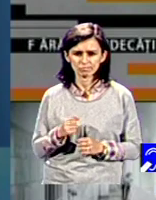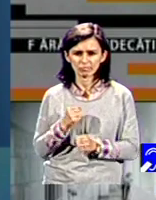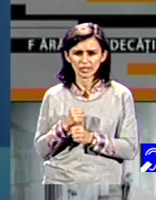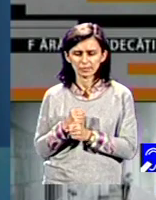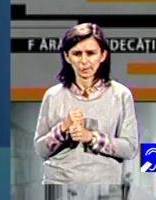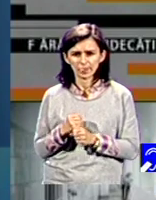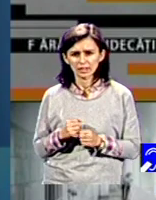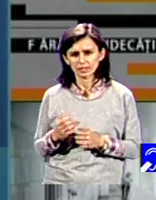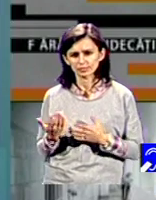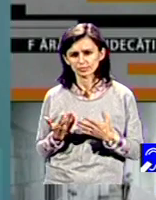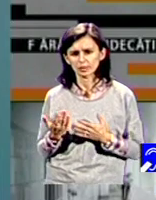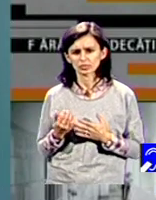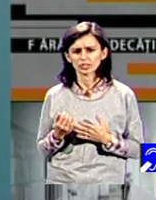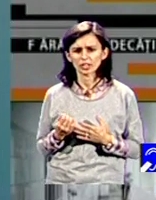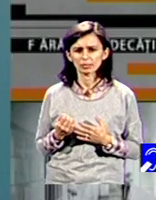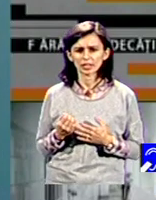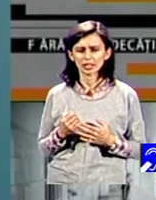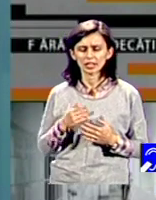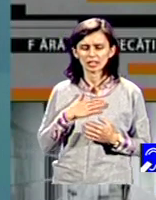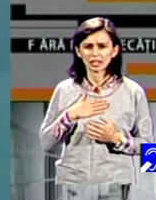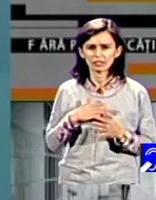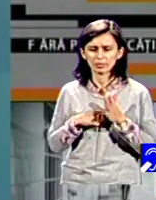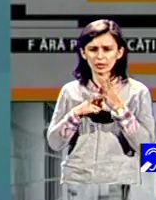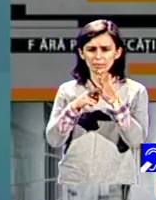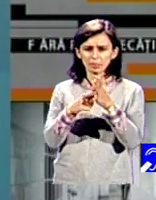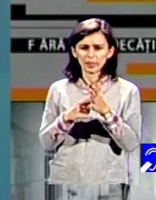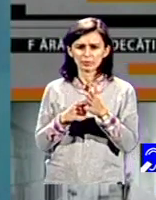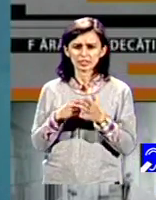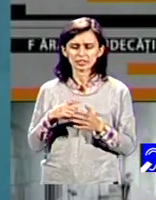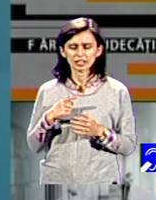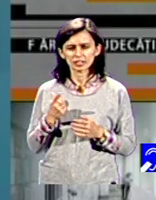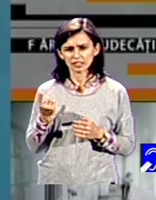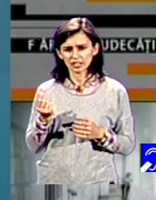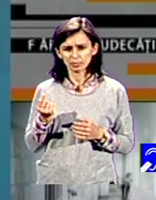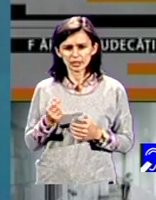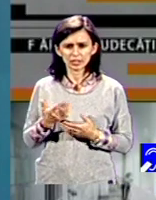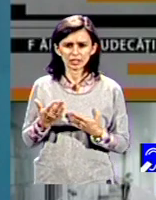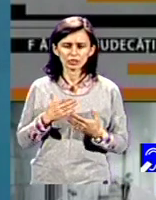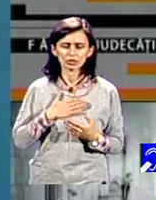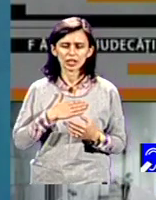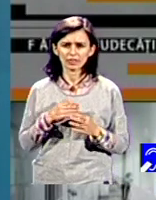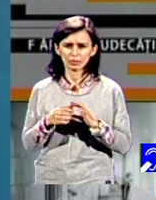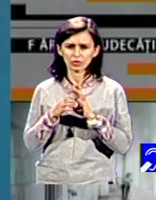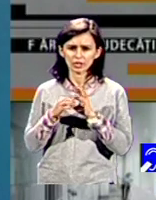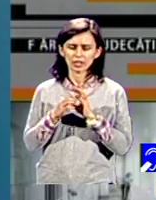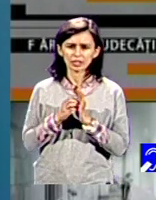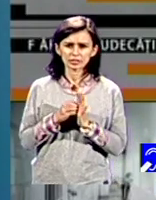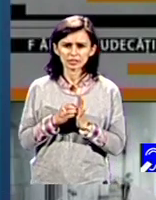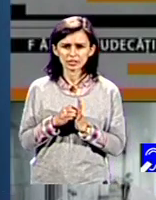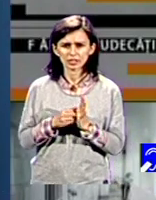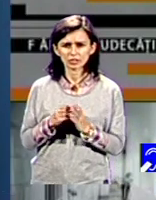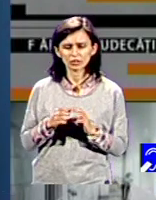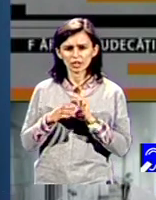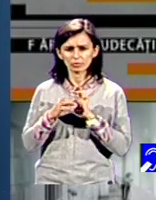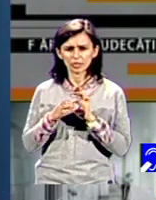inițiale pe care pe care le avem postate ei sunt alea partenerul cu care deja avem o relație de colaborare dar cu toate astea